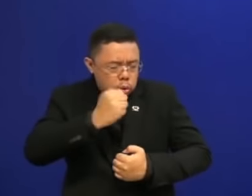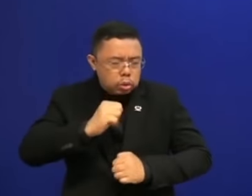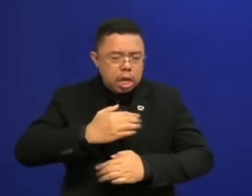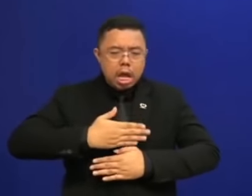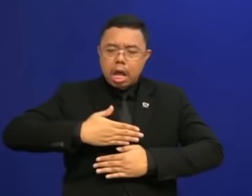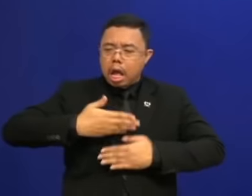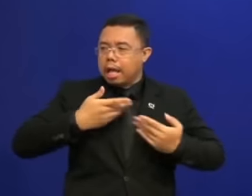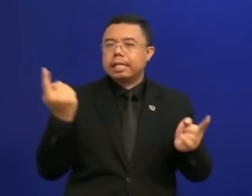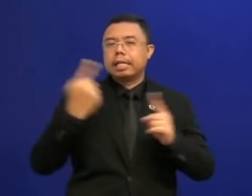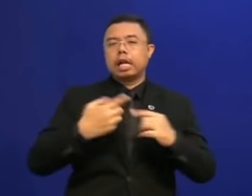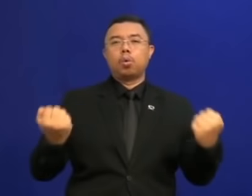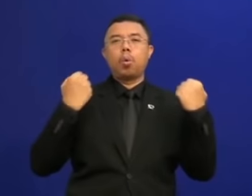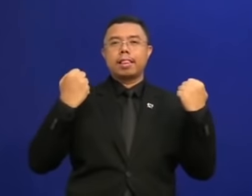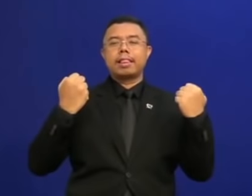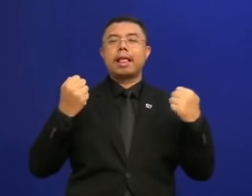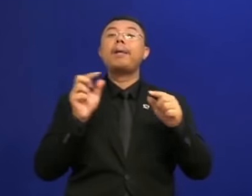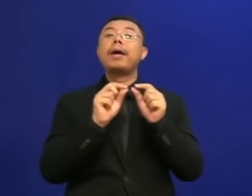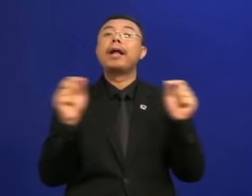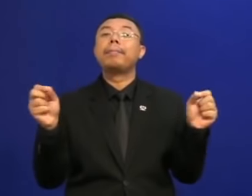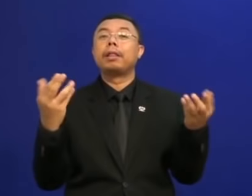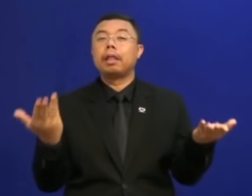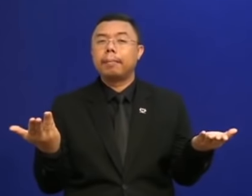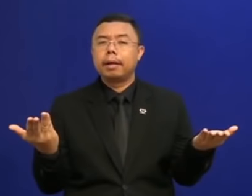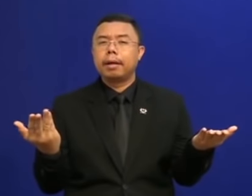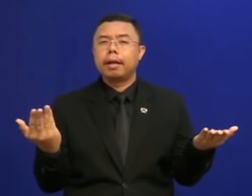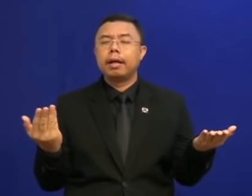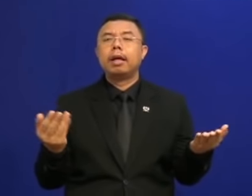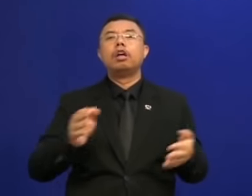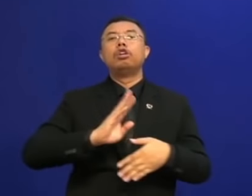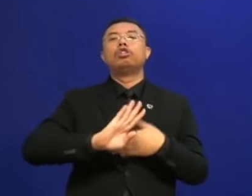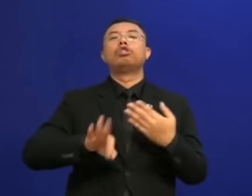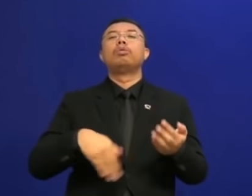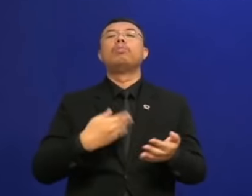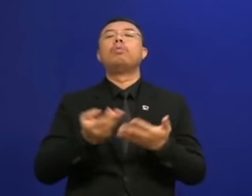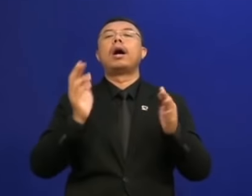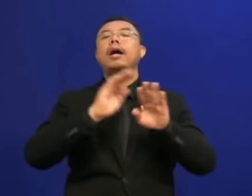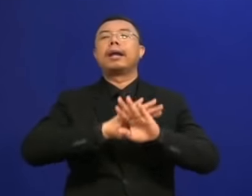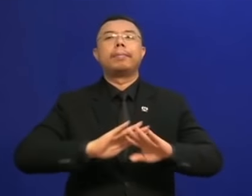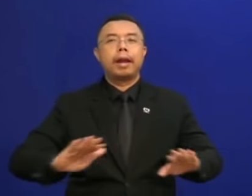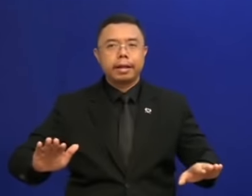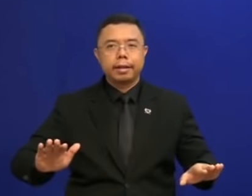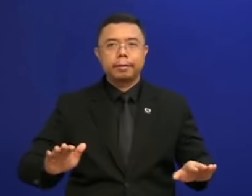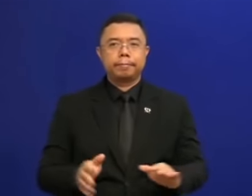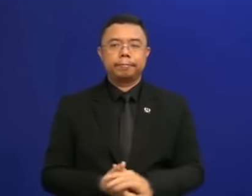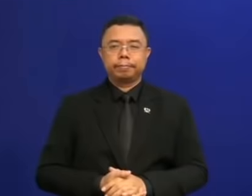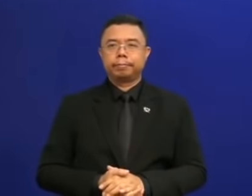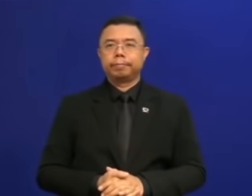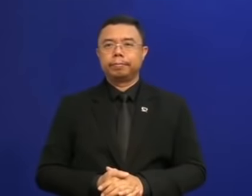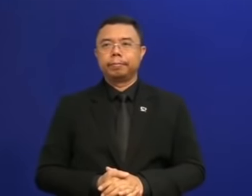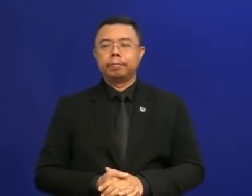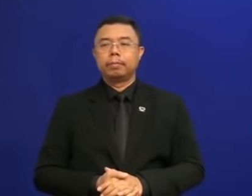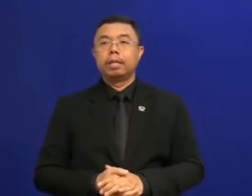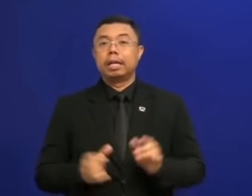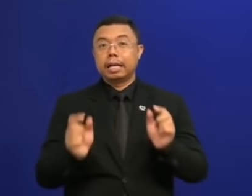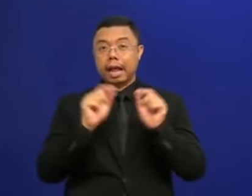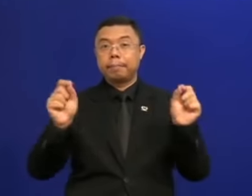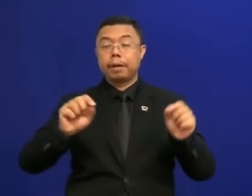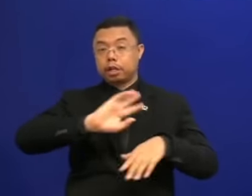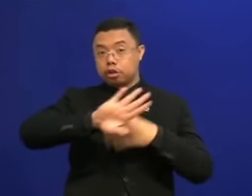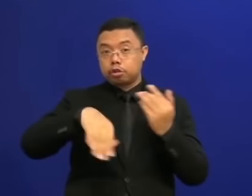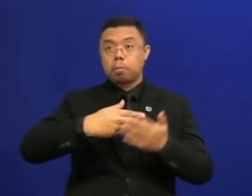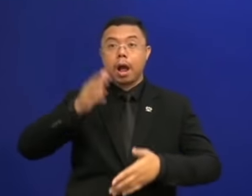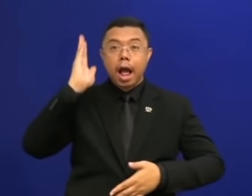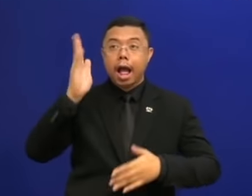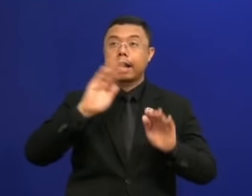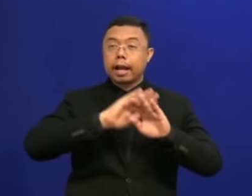bisa menjadi kuat. Kalimat apa? Semua akan berakhir. kalimat semua